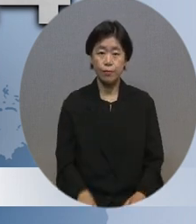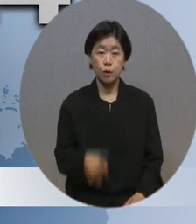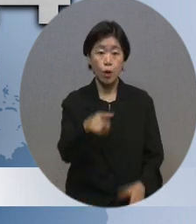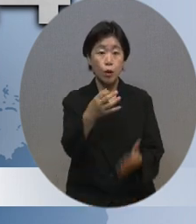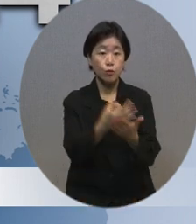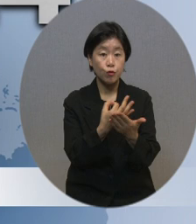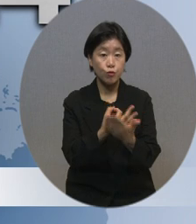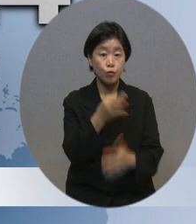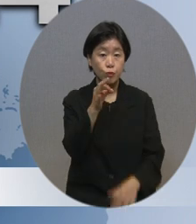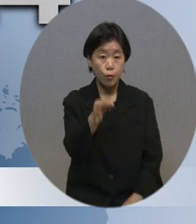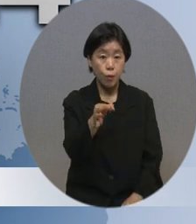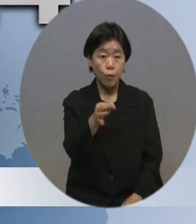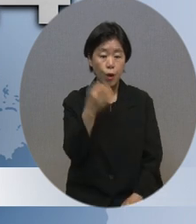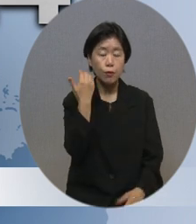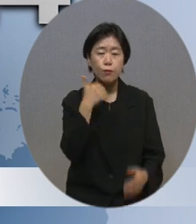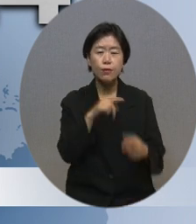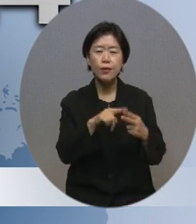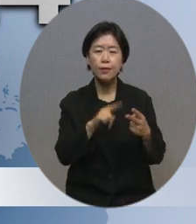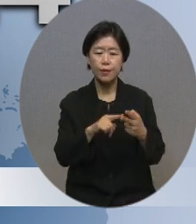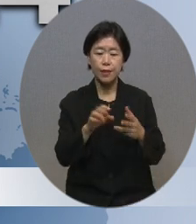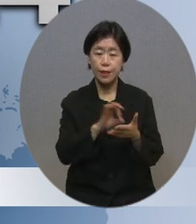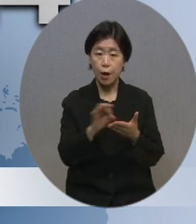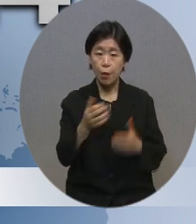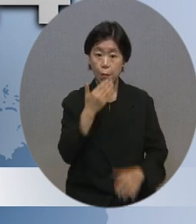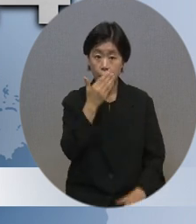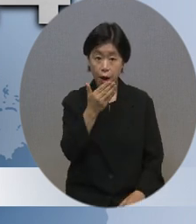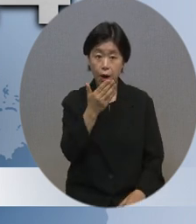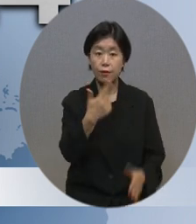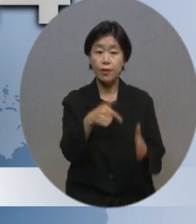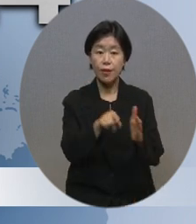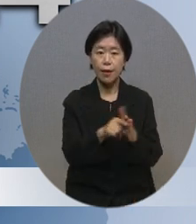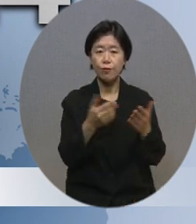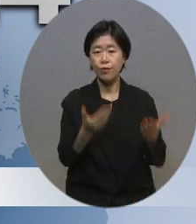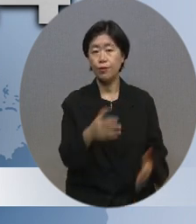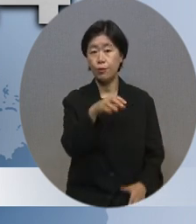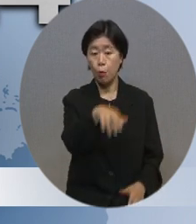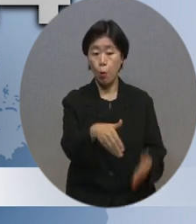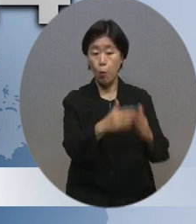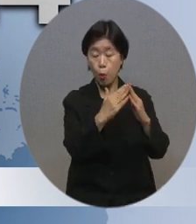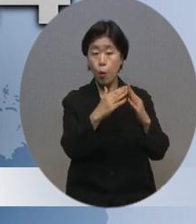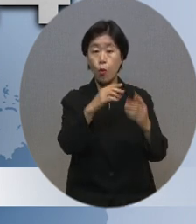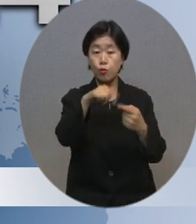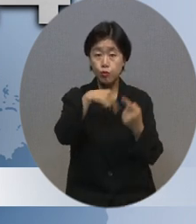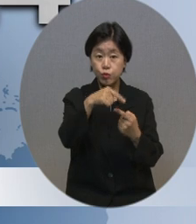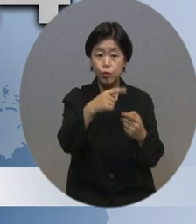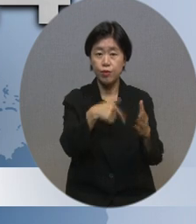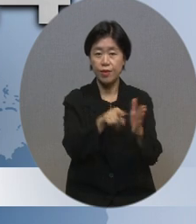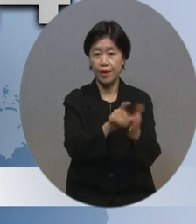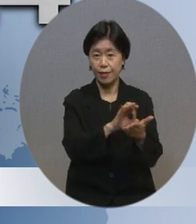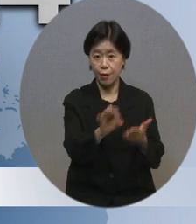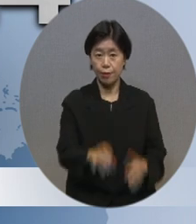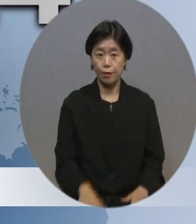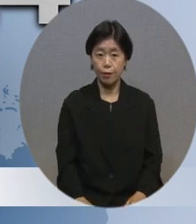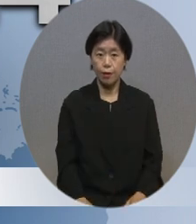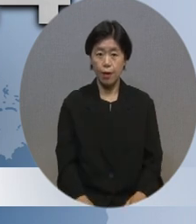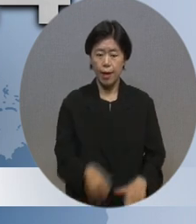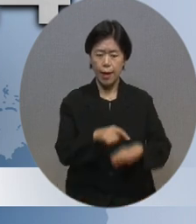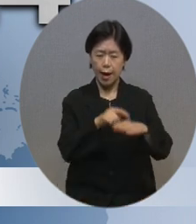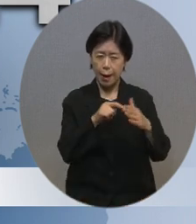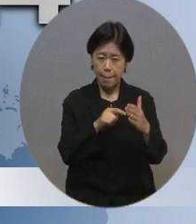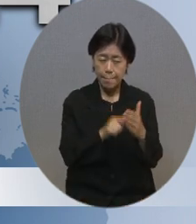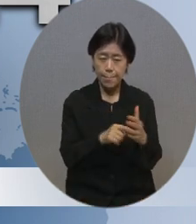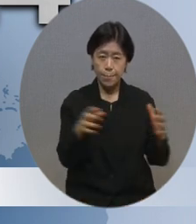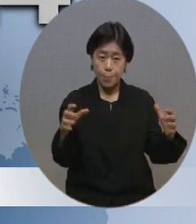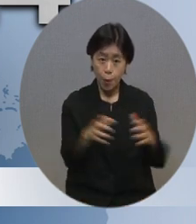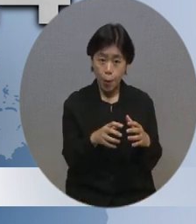수익금은 주민 누구나 이용할 수 있는 마을의 시설 운영을 위해 쓰인다고 하는데요. 한 가족이란 마음으로 뜻을